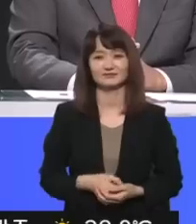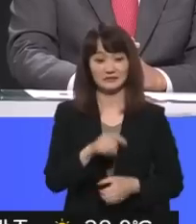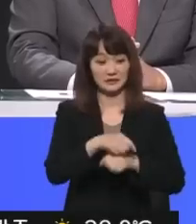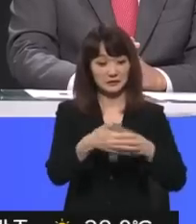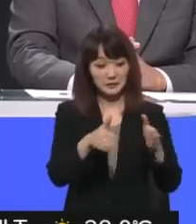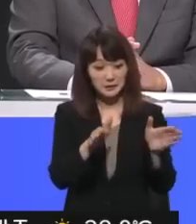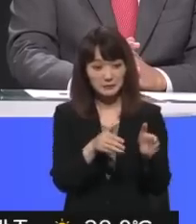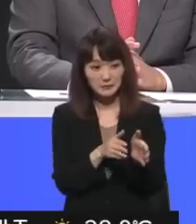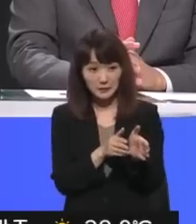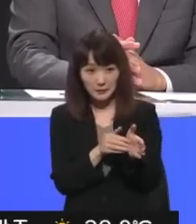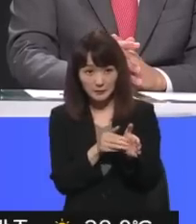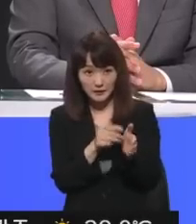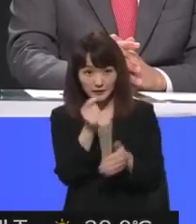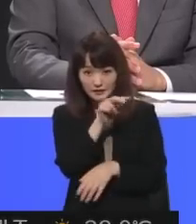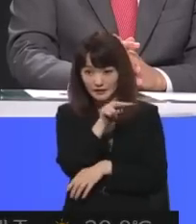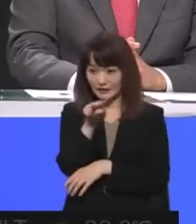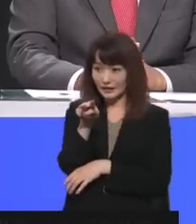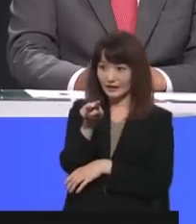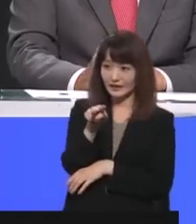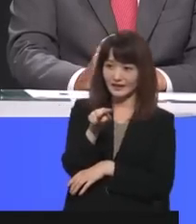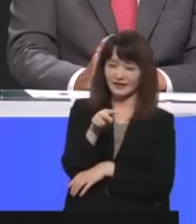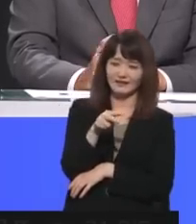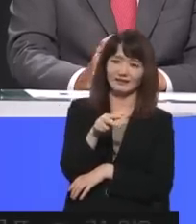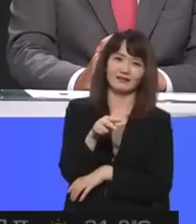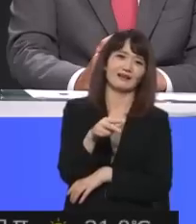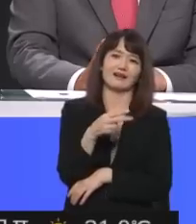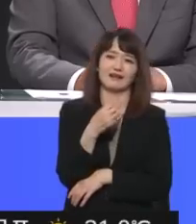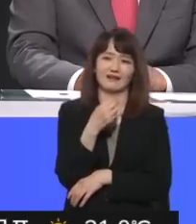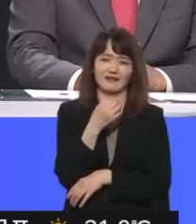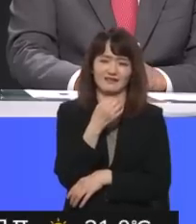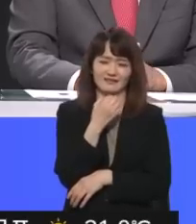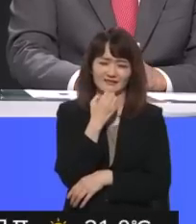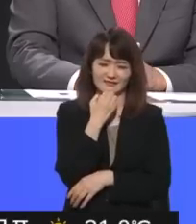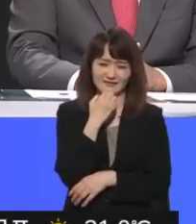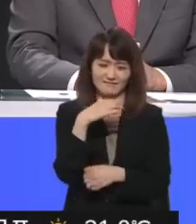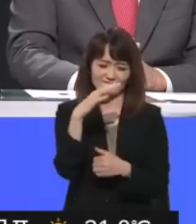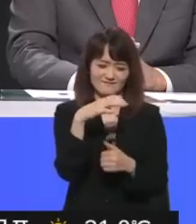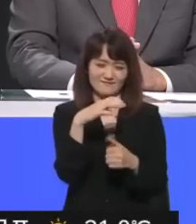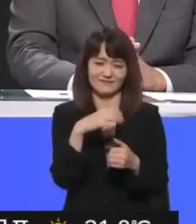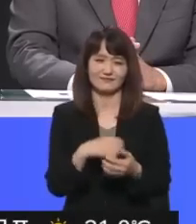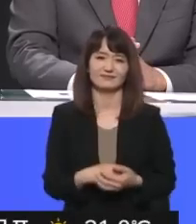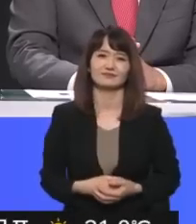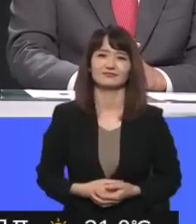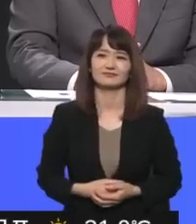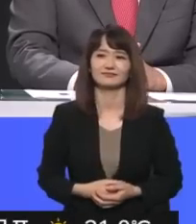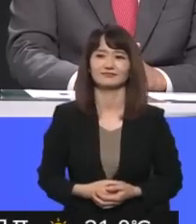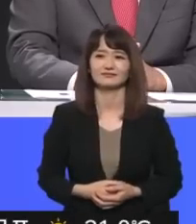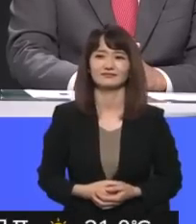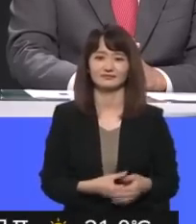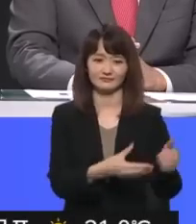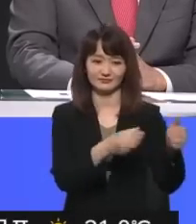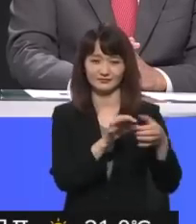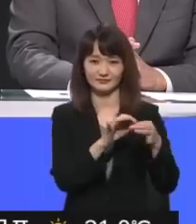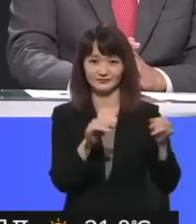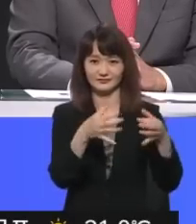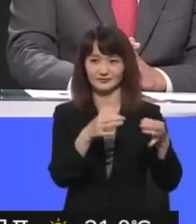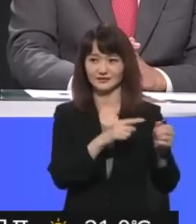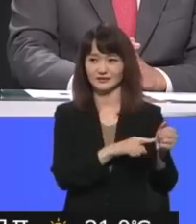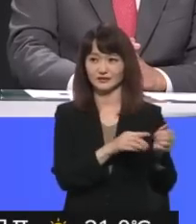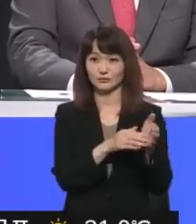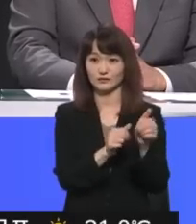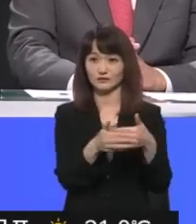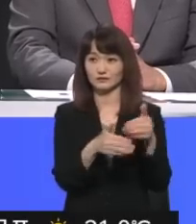몰래 썰전 보다가 현우 터져서 혼났어요. 라는 게 해주셨고요. 패널 관련해서 강명식님. 김근식 교수가 비서실장 해야